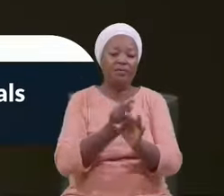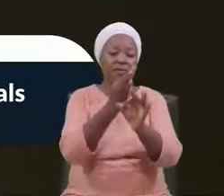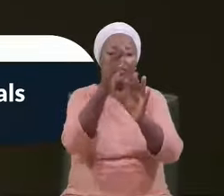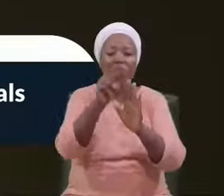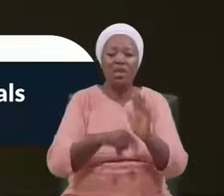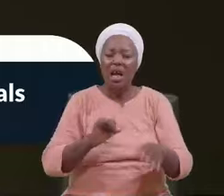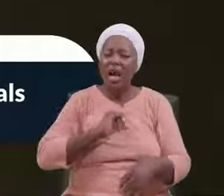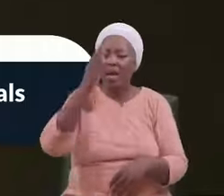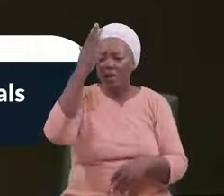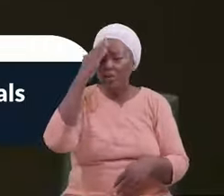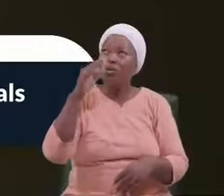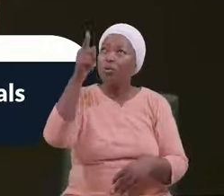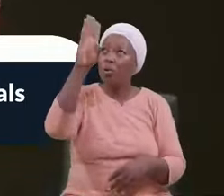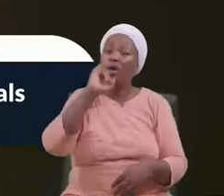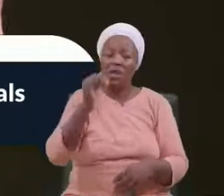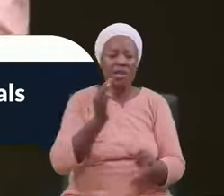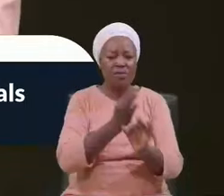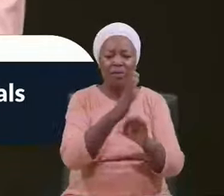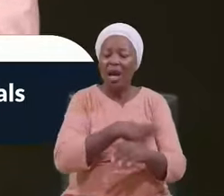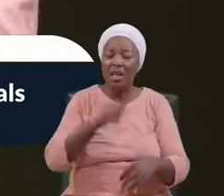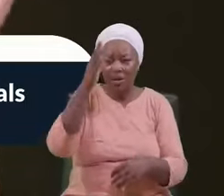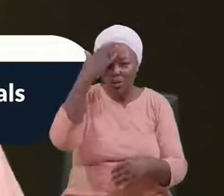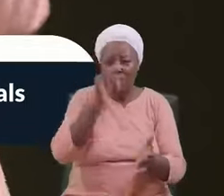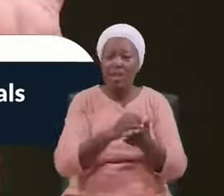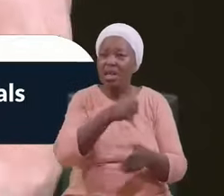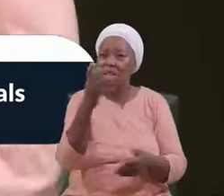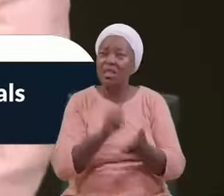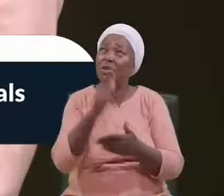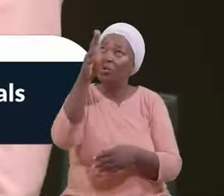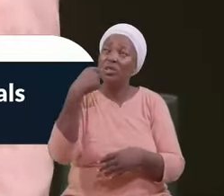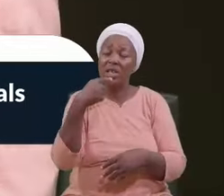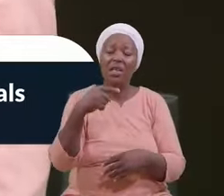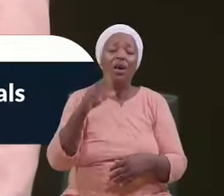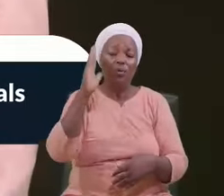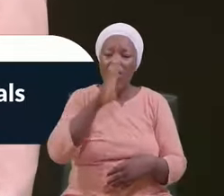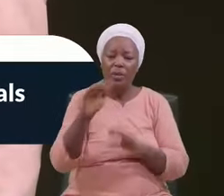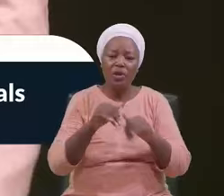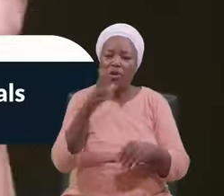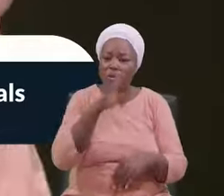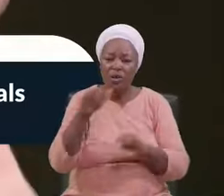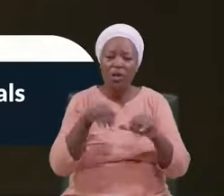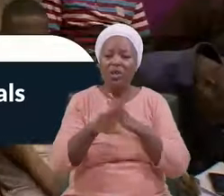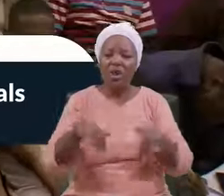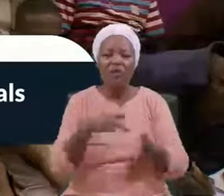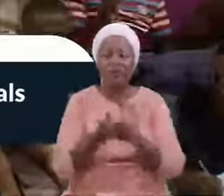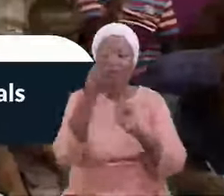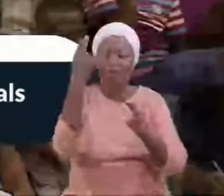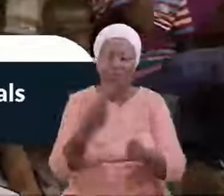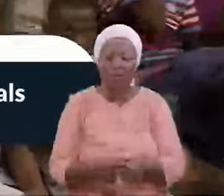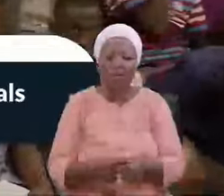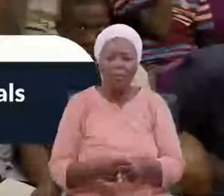ce qu'il a dit sera fait. Ce sera fait dans votre vie au nom de Jésus.